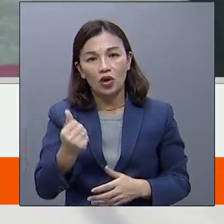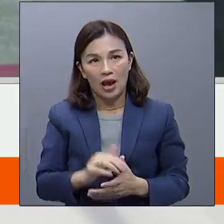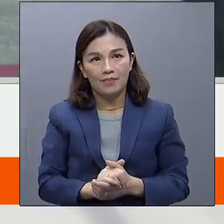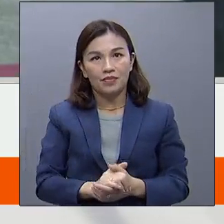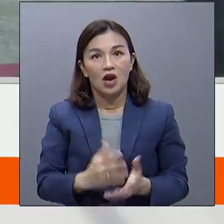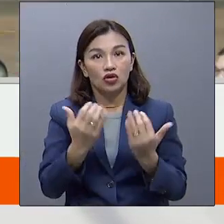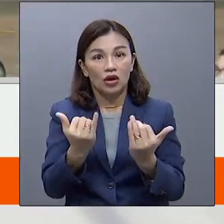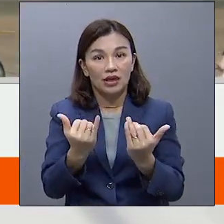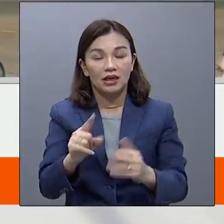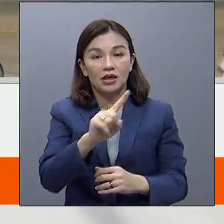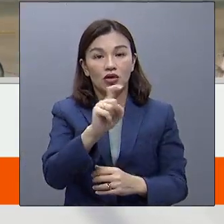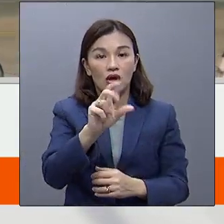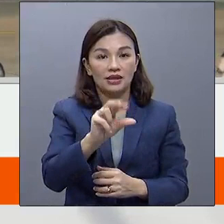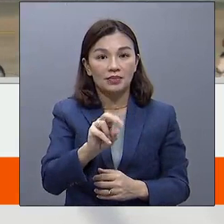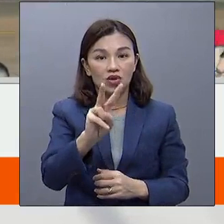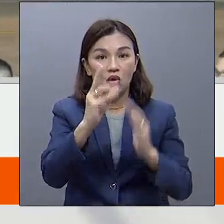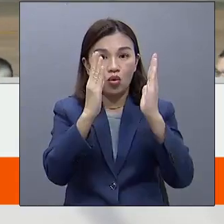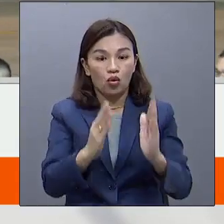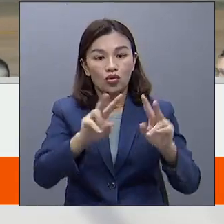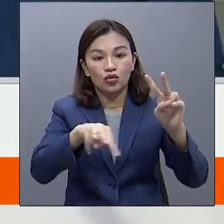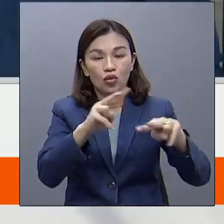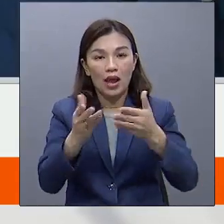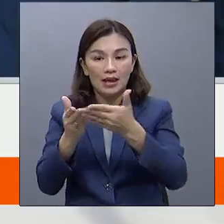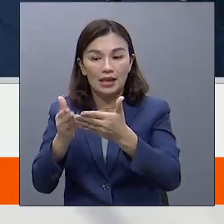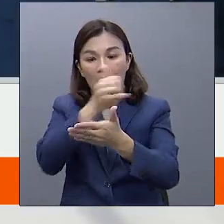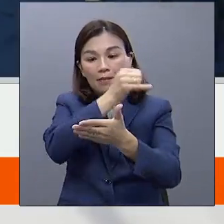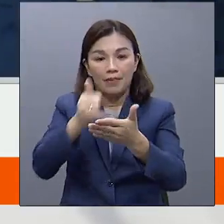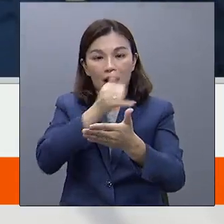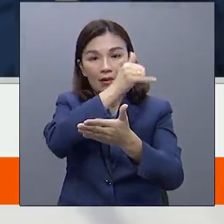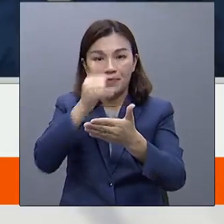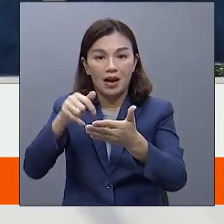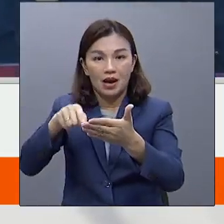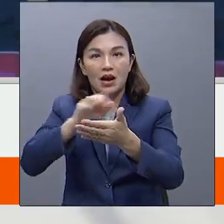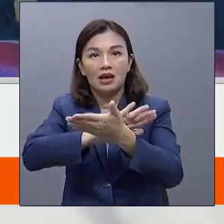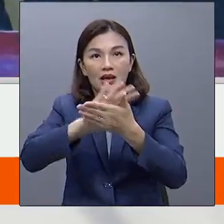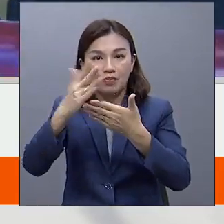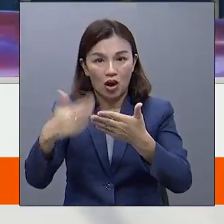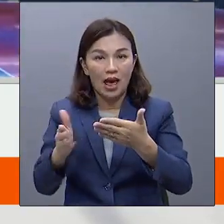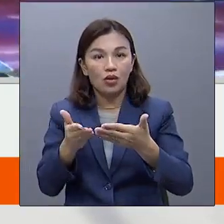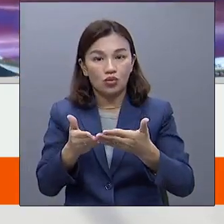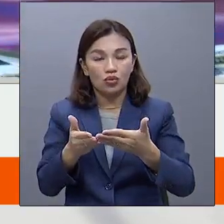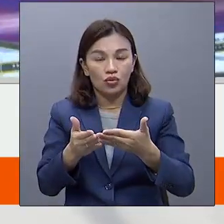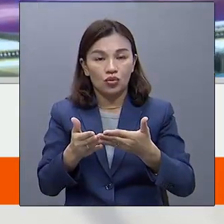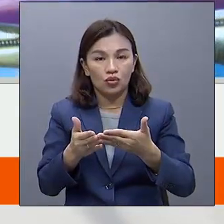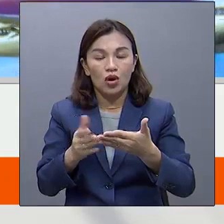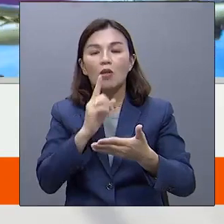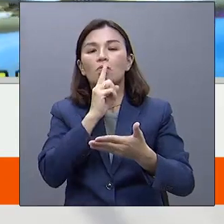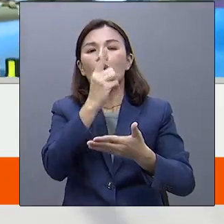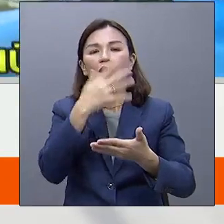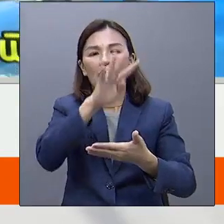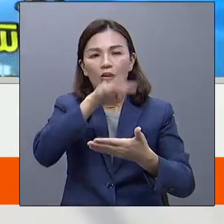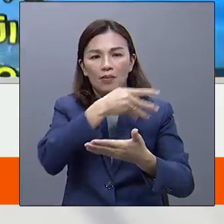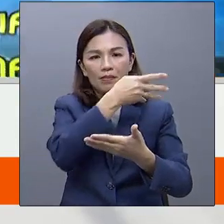132คนในตอนนี้ก็ดูแลอยู่ตอนนี้ขึ้นเรือเรียบร้อยนะฮะเอ่อก็ก็คิดว่าน่าจะอย่างที่เรียนนะฮะวัน